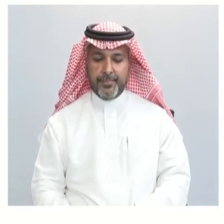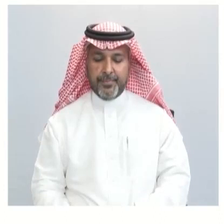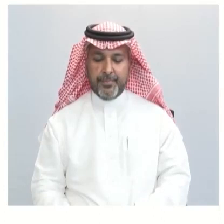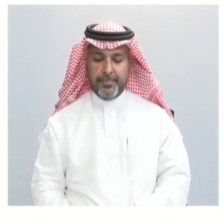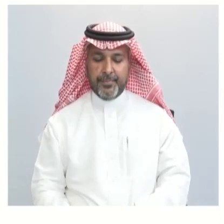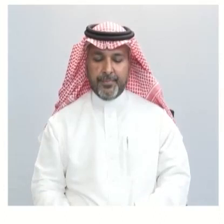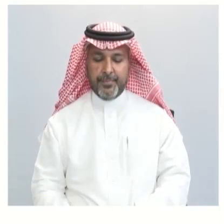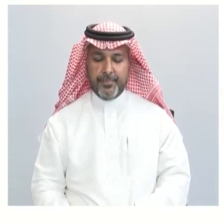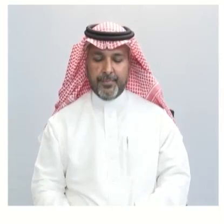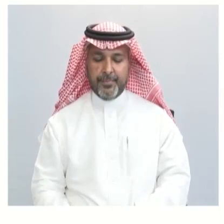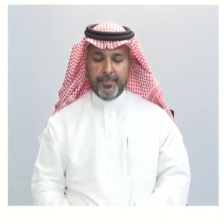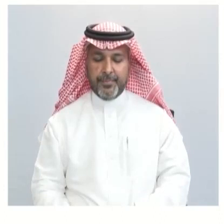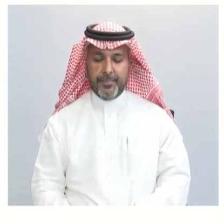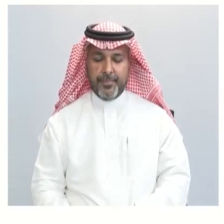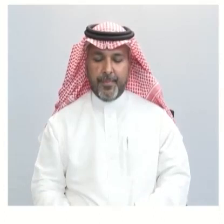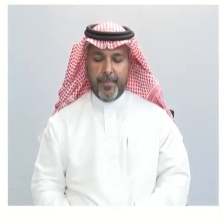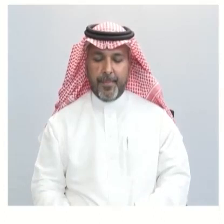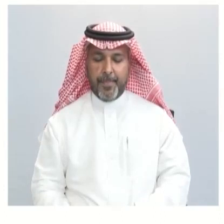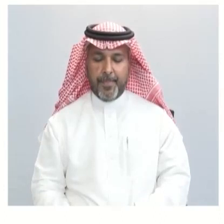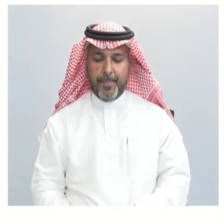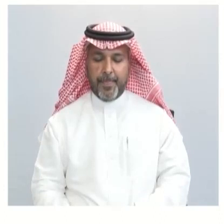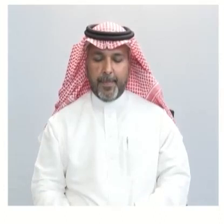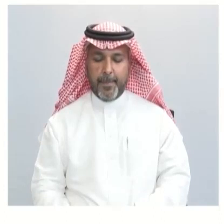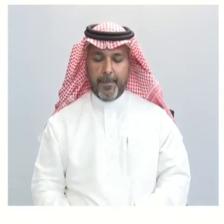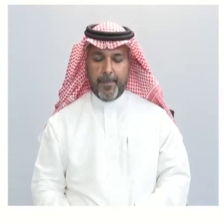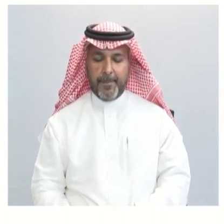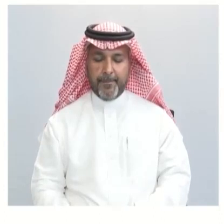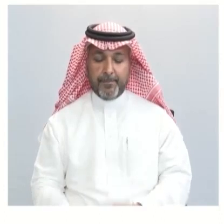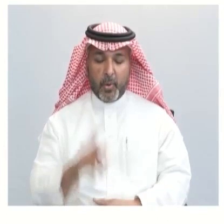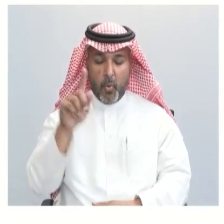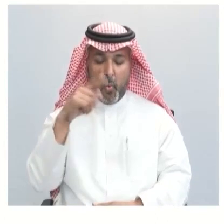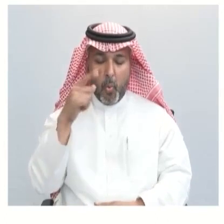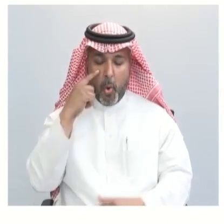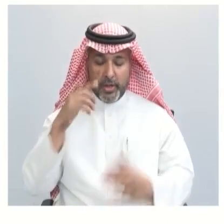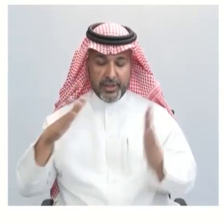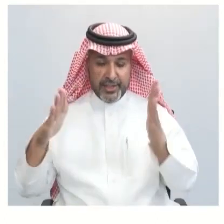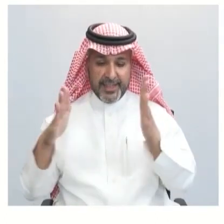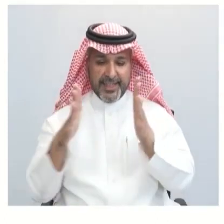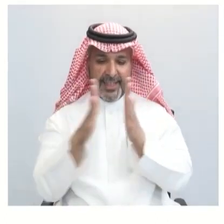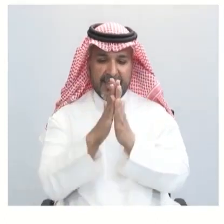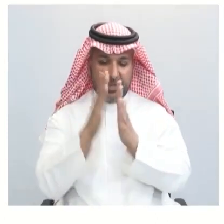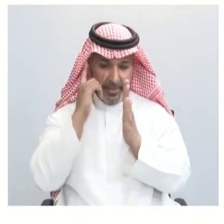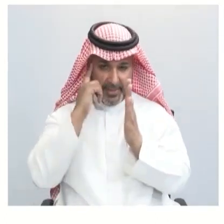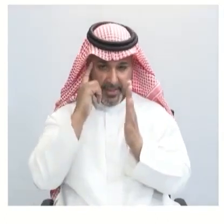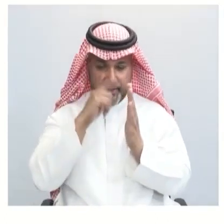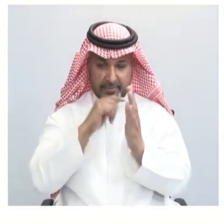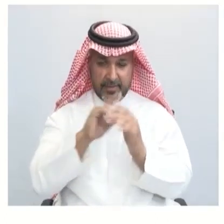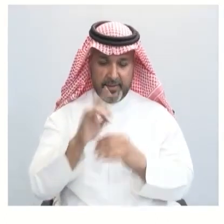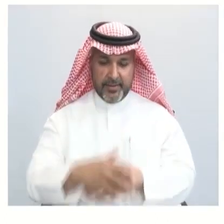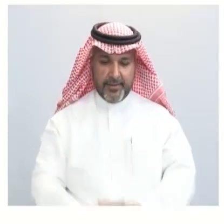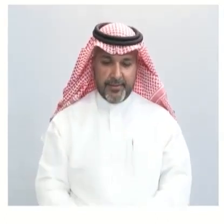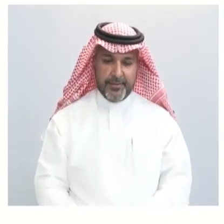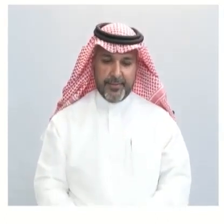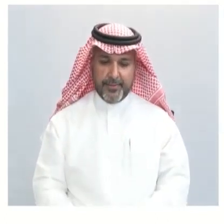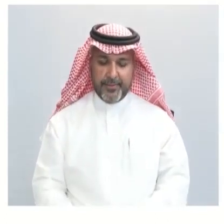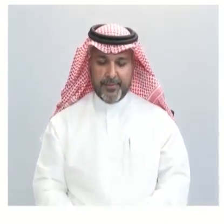لا نقطع محور واي لان عندنا هنا خط عفوا هنا خط تقارب افقي في لما نجي نرسم